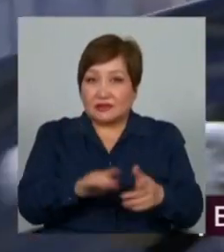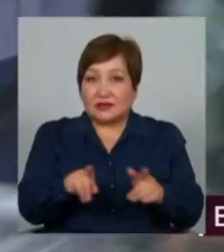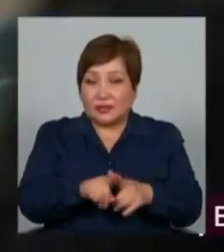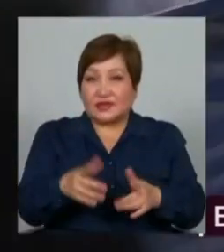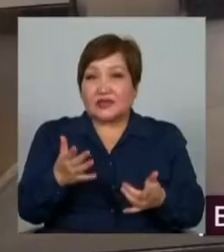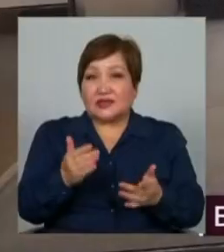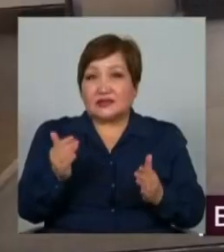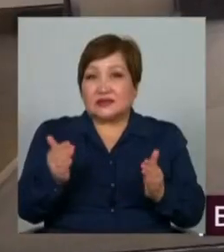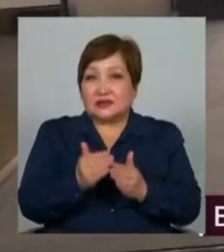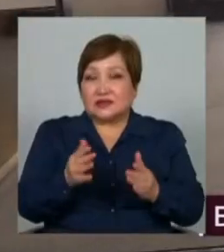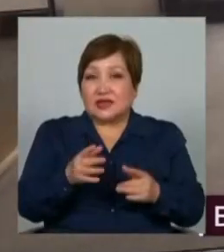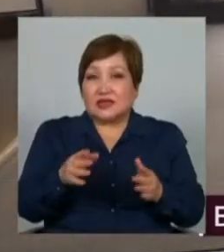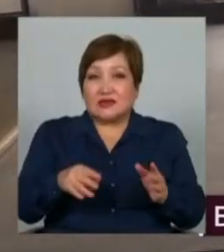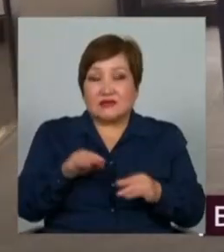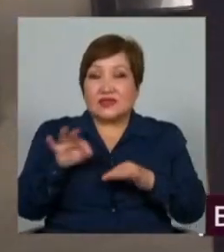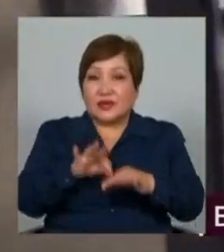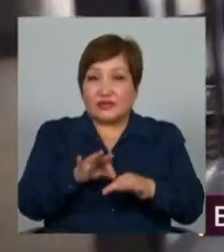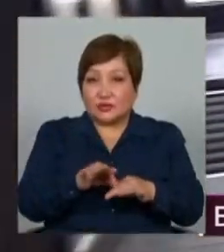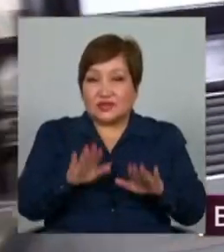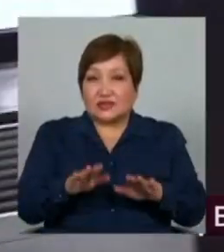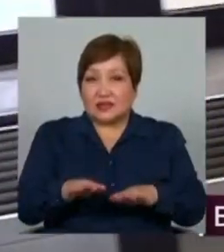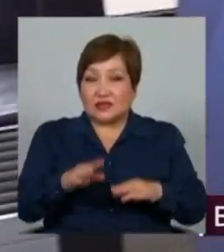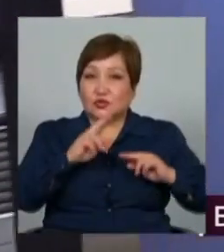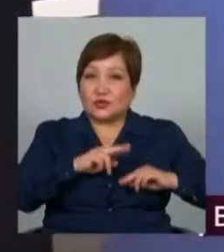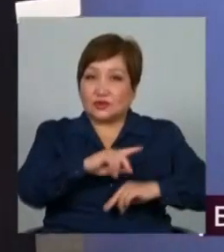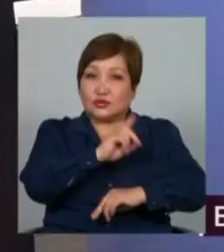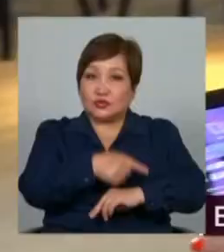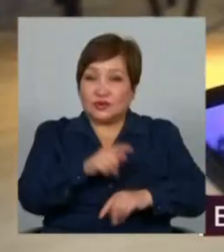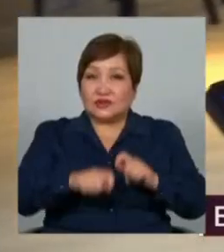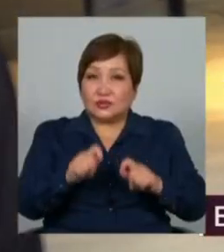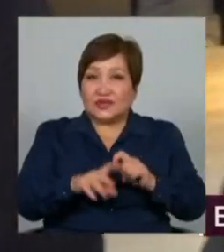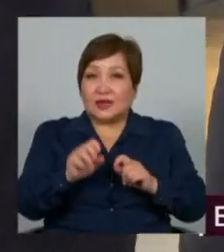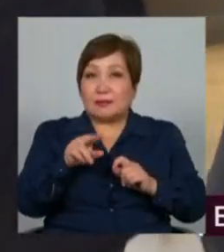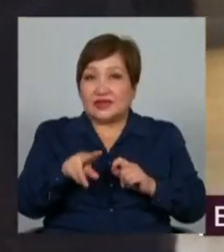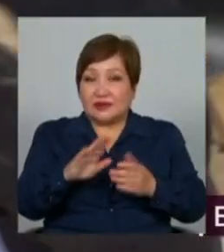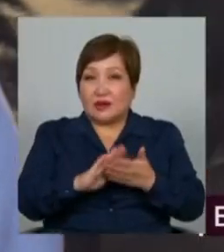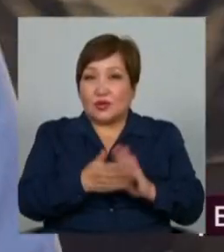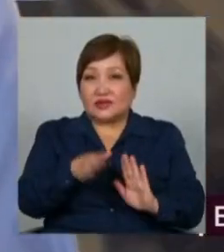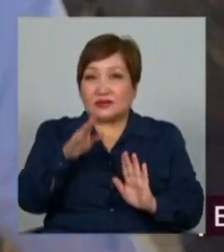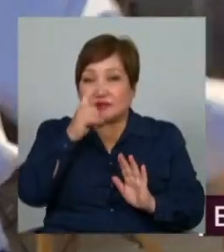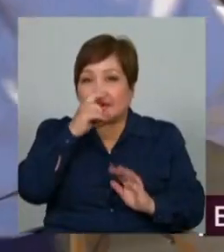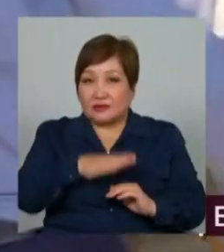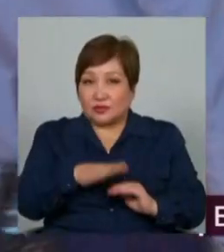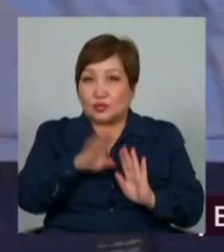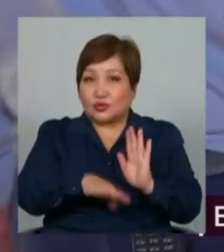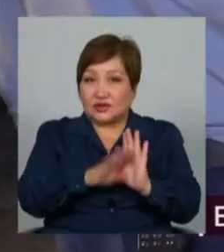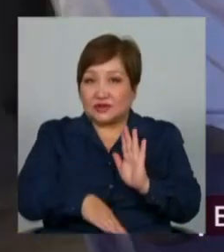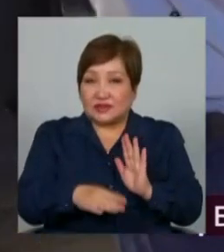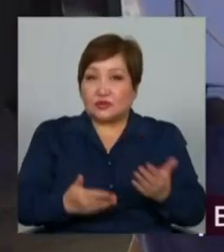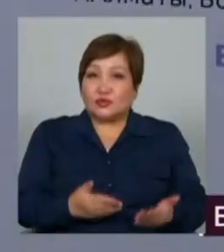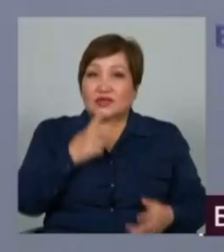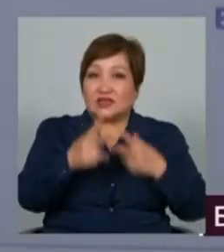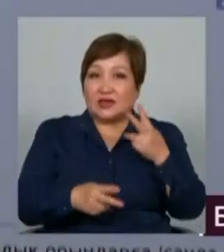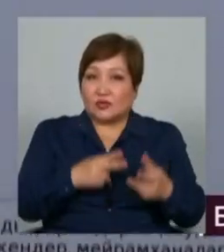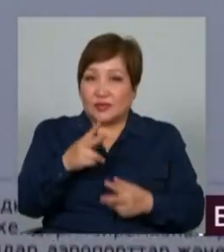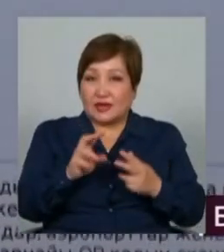жасамаған нысандарда тексеріс жұмыстарын күшейтпек. Тексеруге эпидахуалдың нашарлауы, тұрғындардың шағымы, бақ жарияланымдары негіз